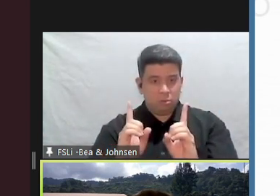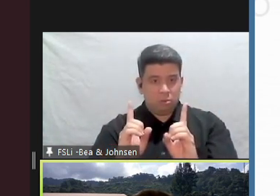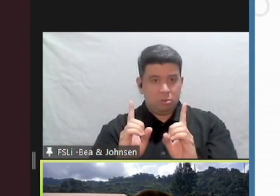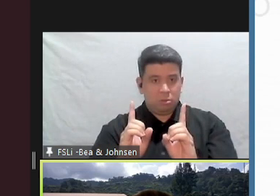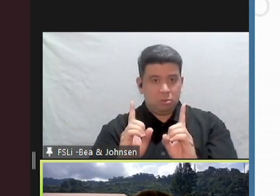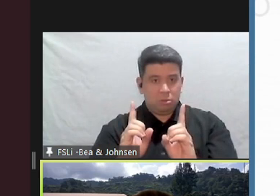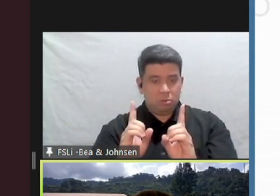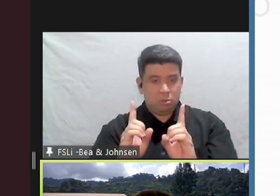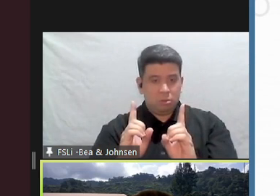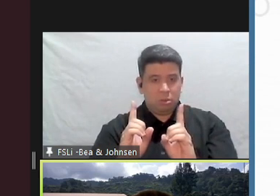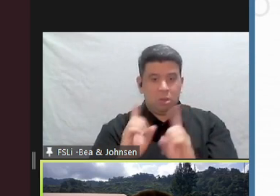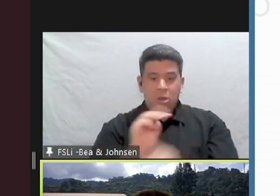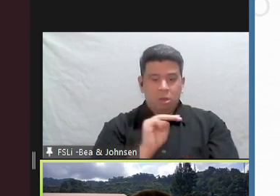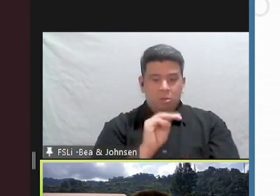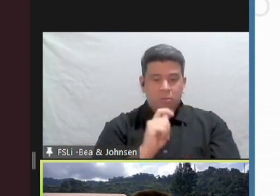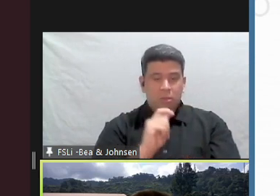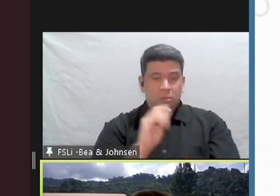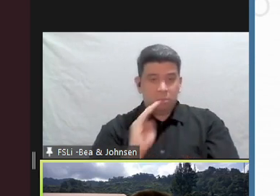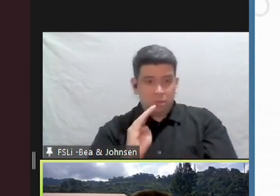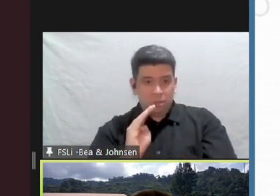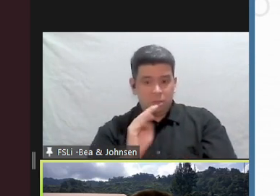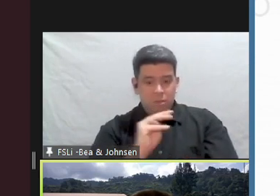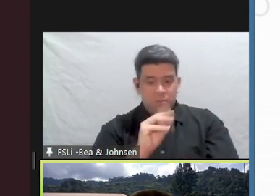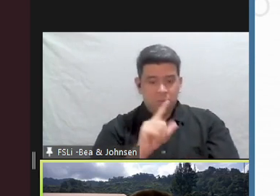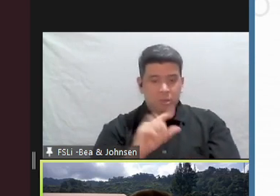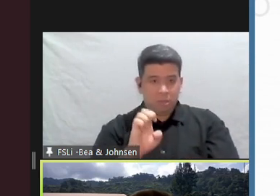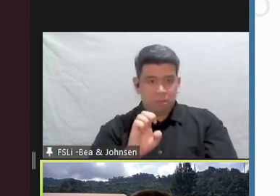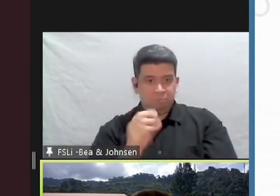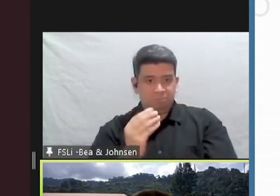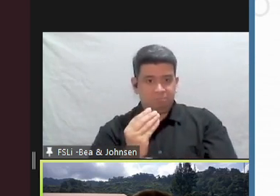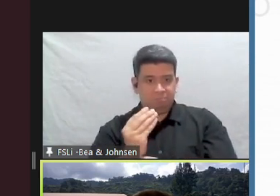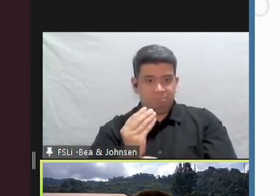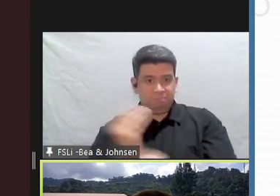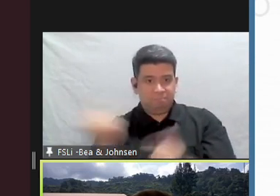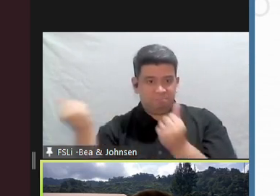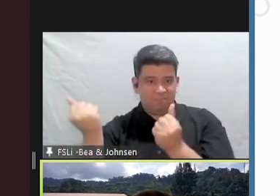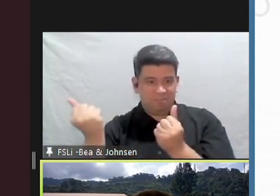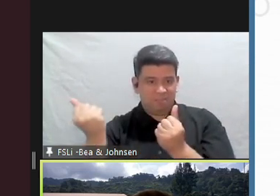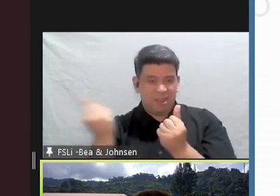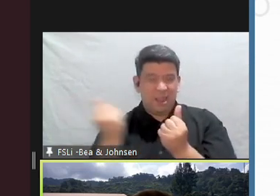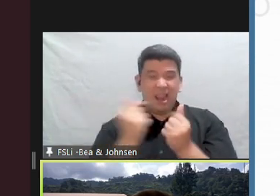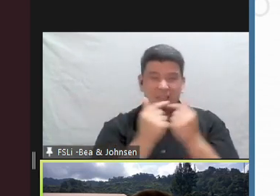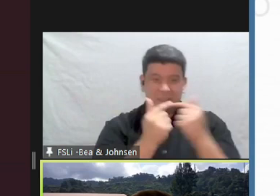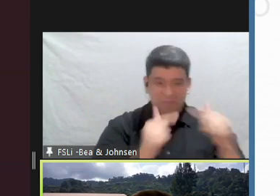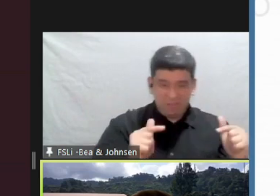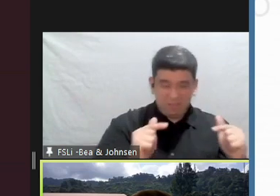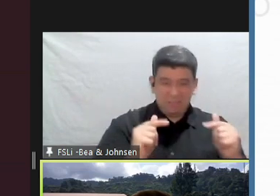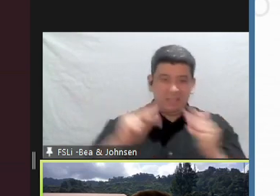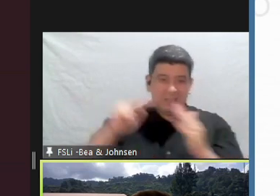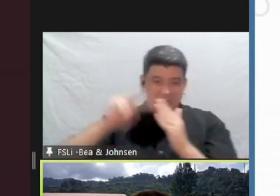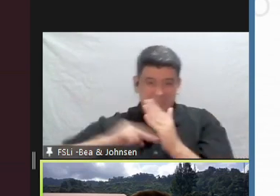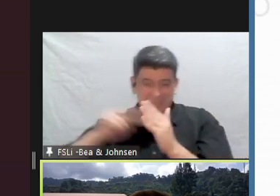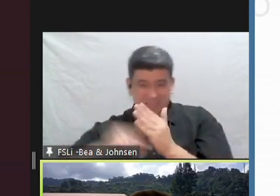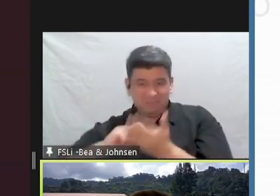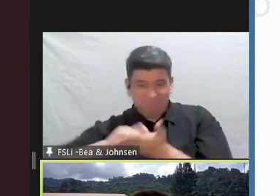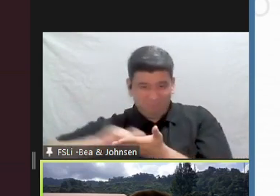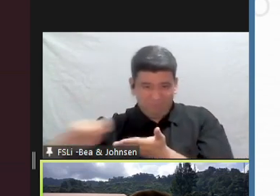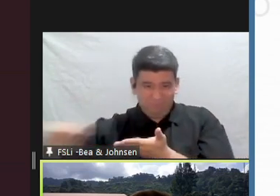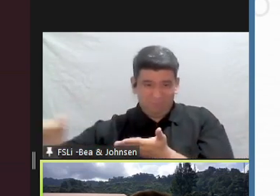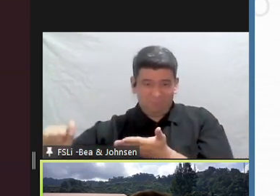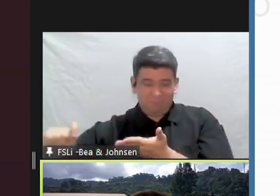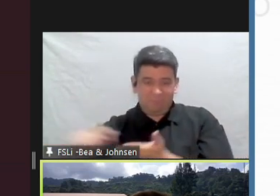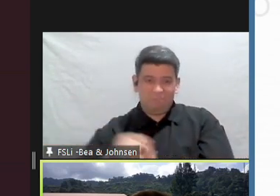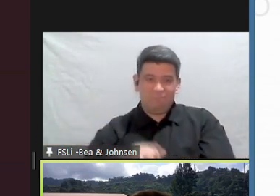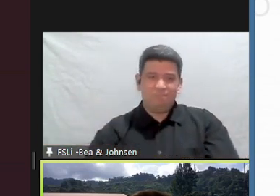dalawang subject, language, saka reading and literacy. Ang nakalagay dito, gagamitin pa rin yung mother tongue sa dalawang subjects